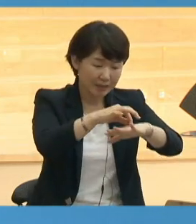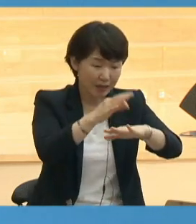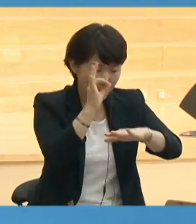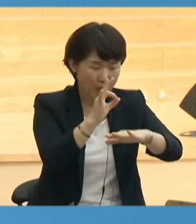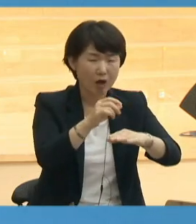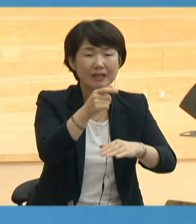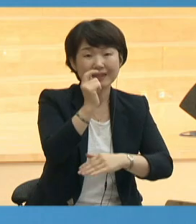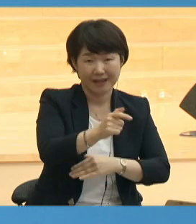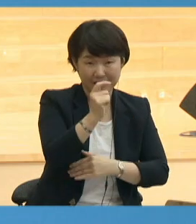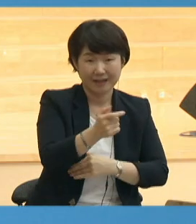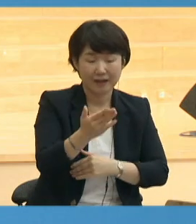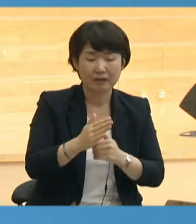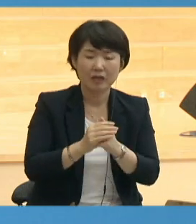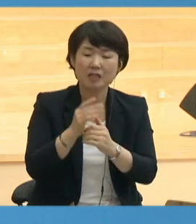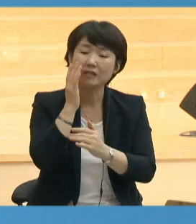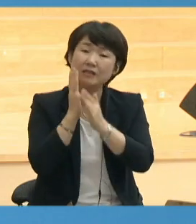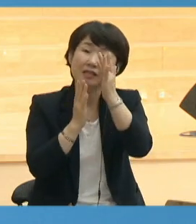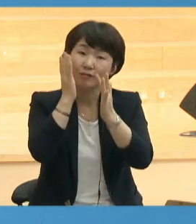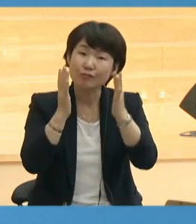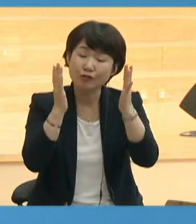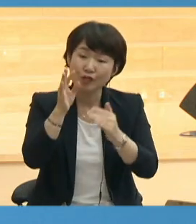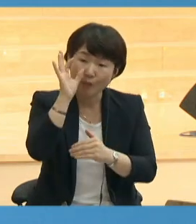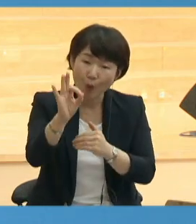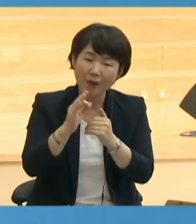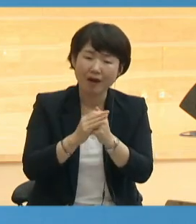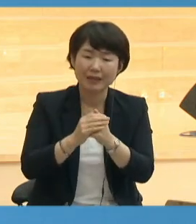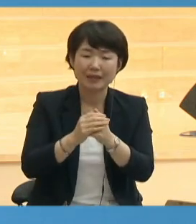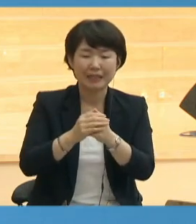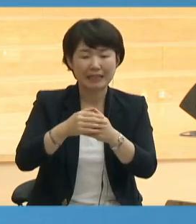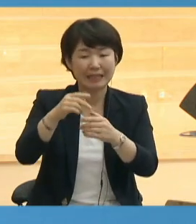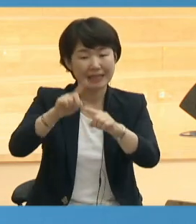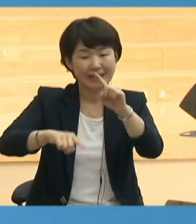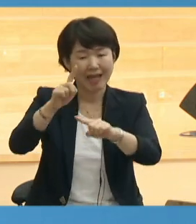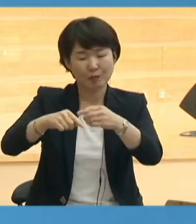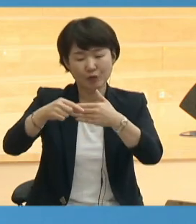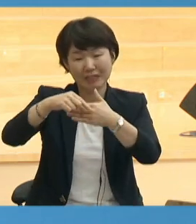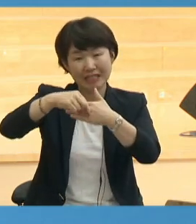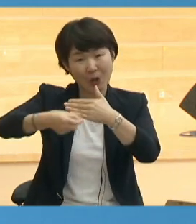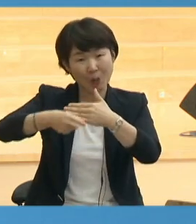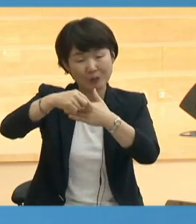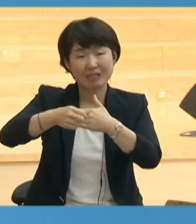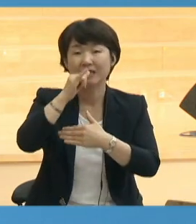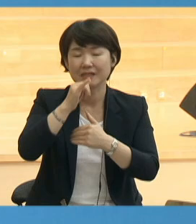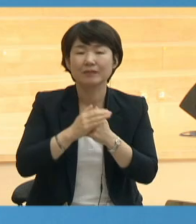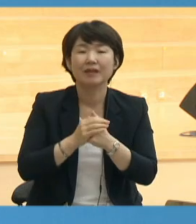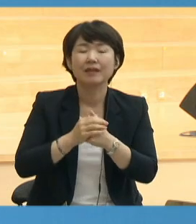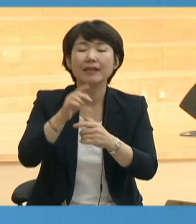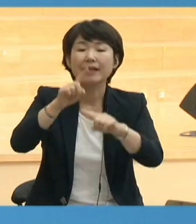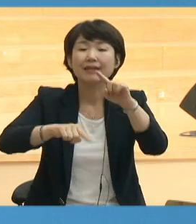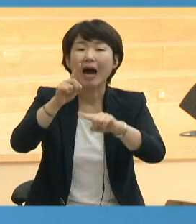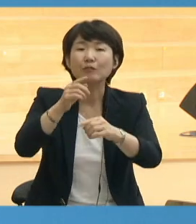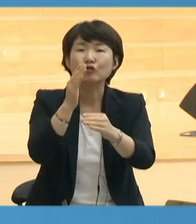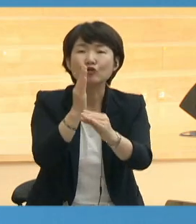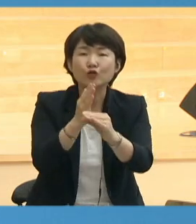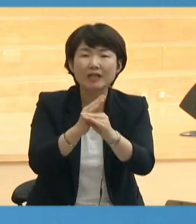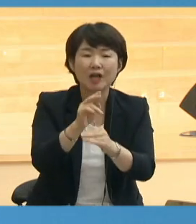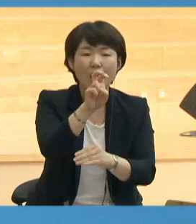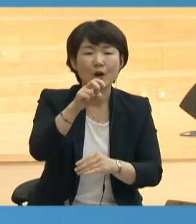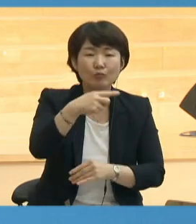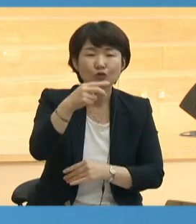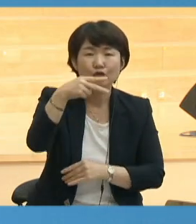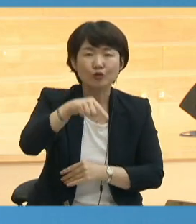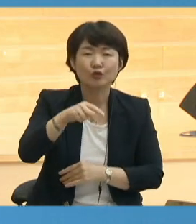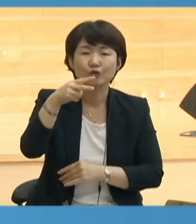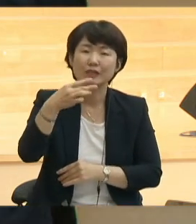식물에게 는 나무껍질이 라는 기자의 나무껍질 그죠 여러분 나무 중에 므두셀라 라는 이름의 나무가